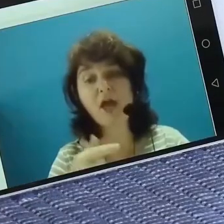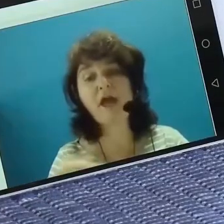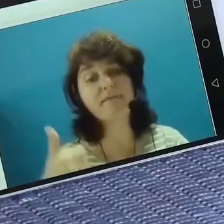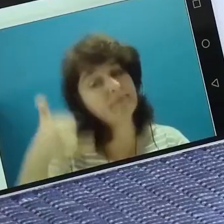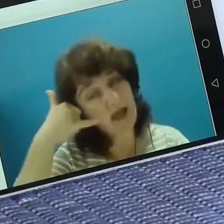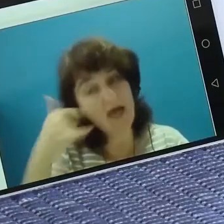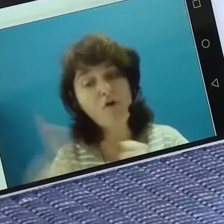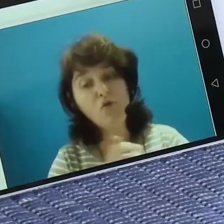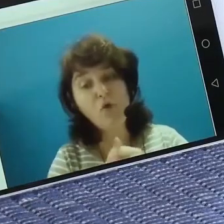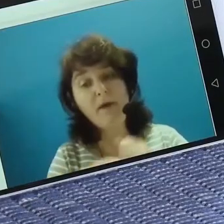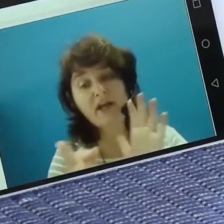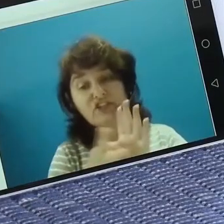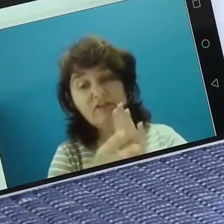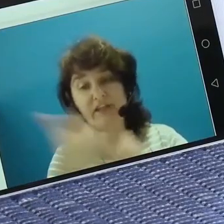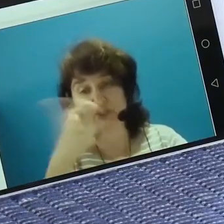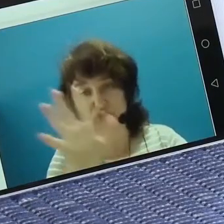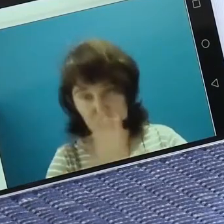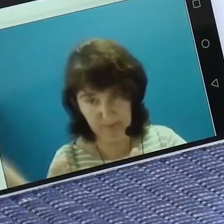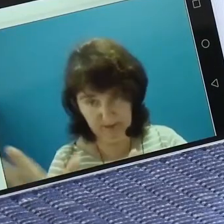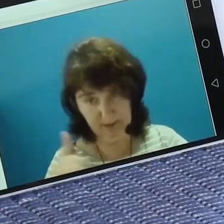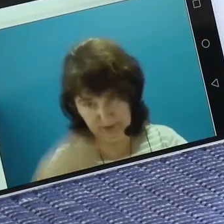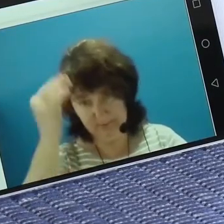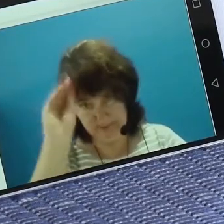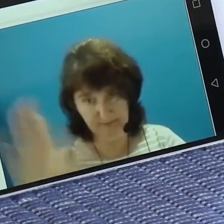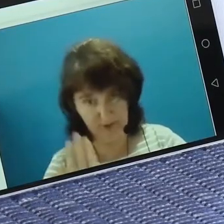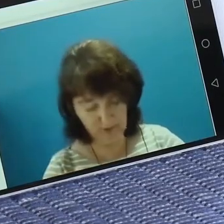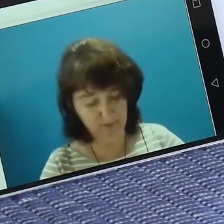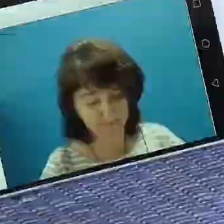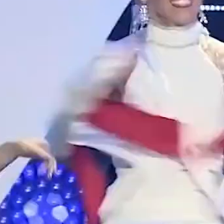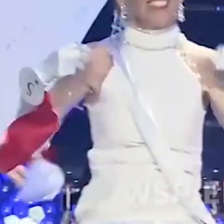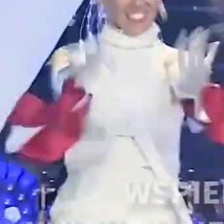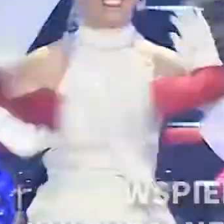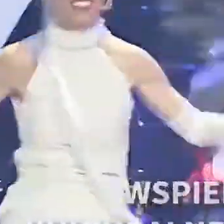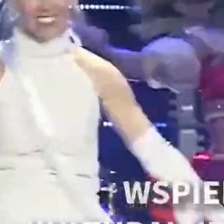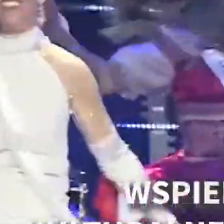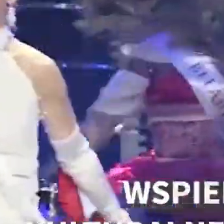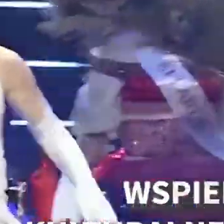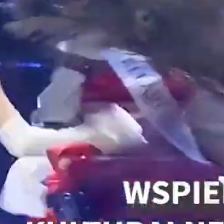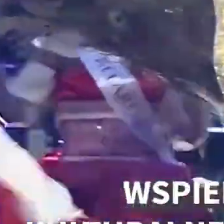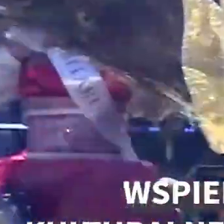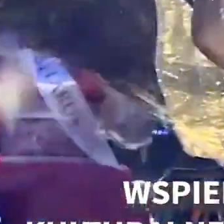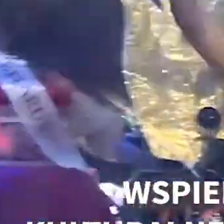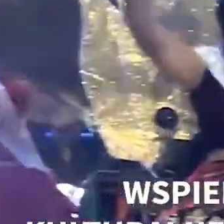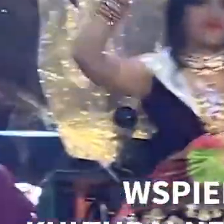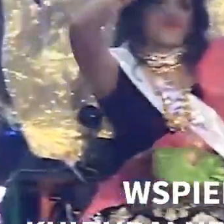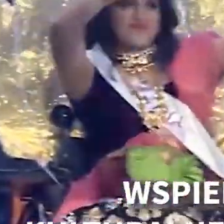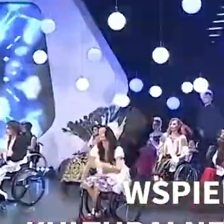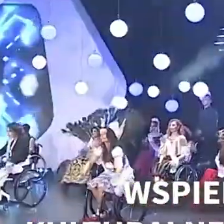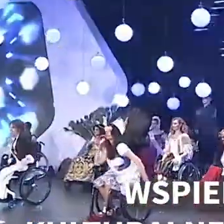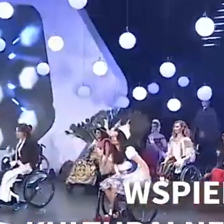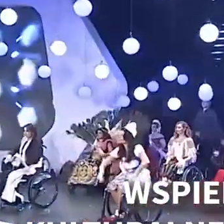Wybory Miss na wózku. Na scenie kilkanaście kandydatek w regionalnych, kolorowych sukniach. Bo dostępność to inaczej